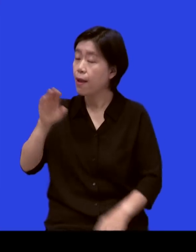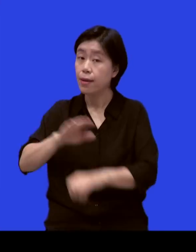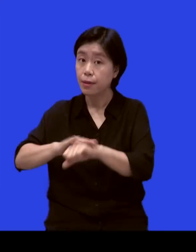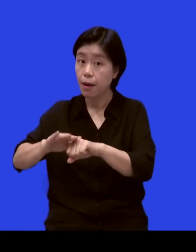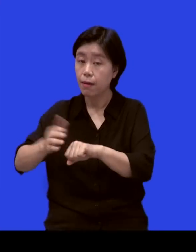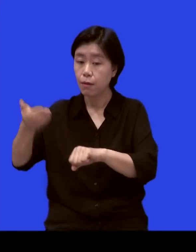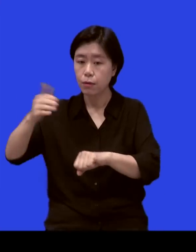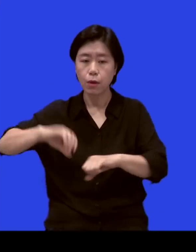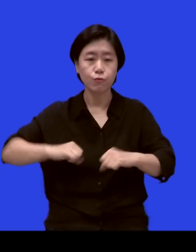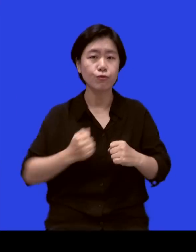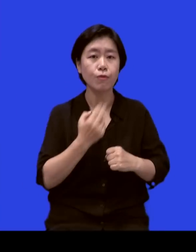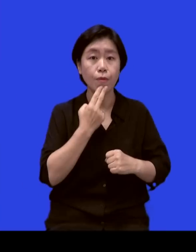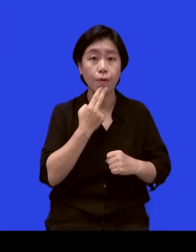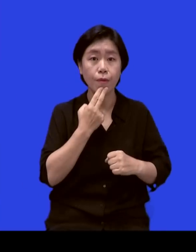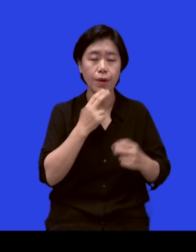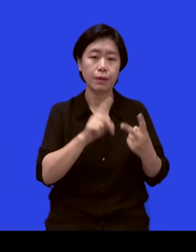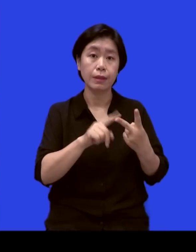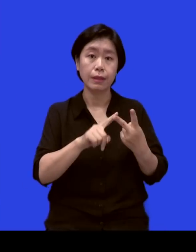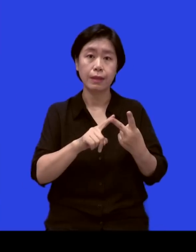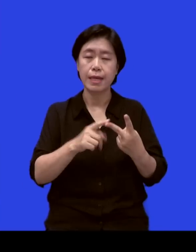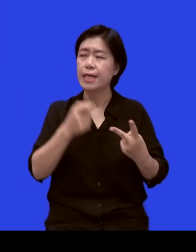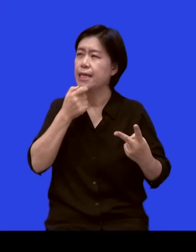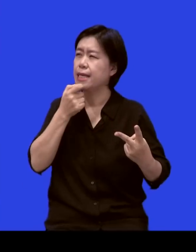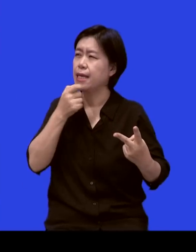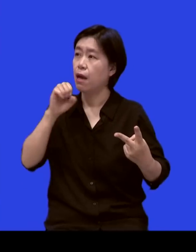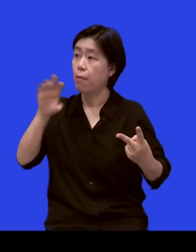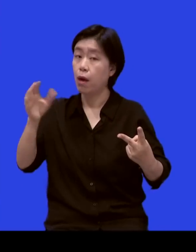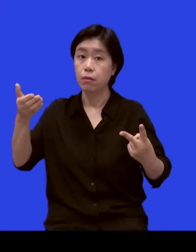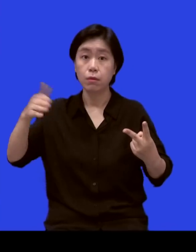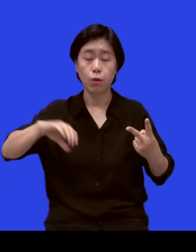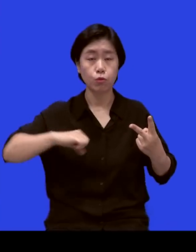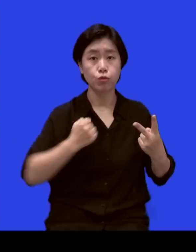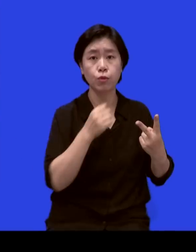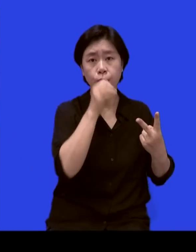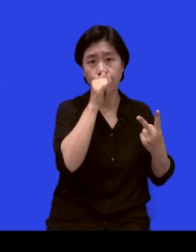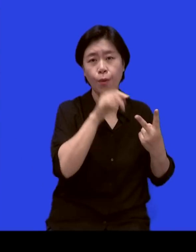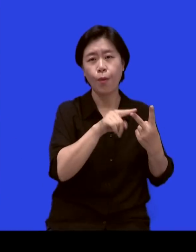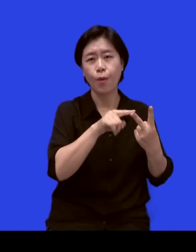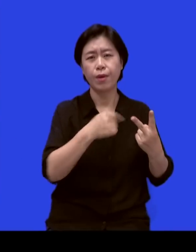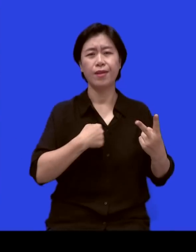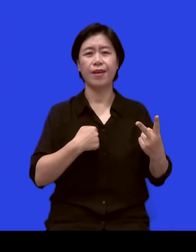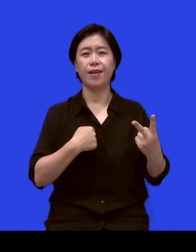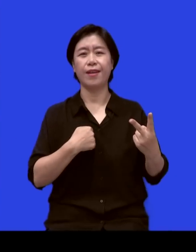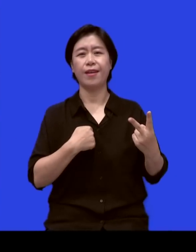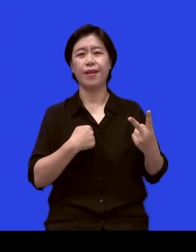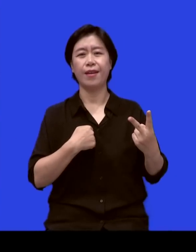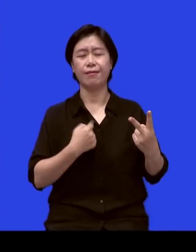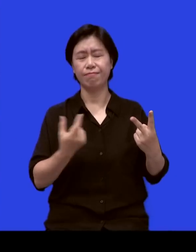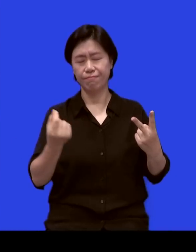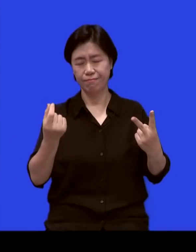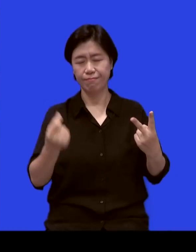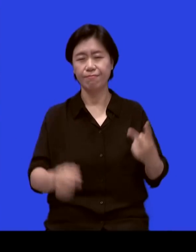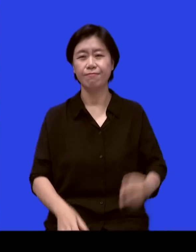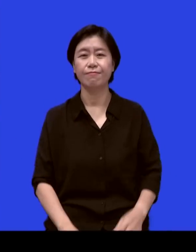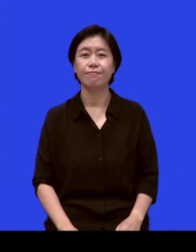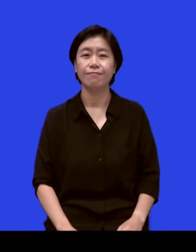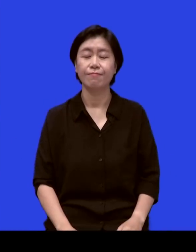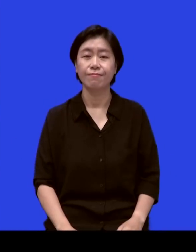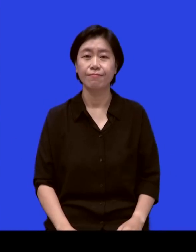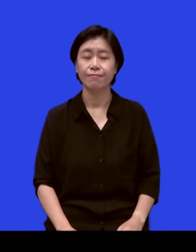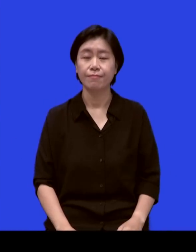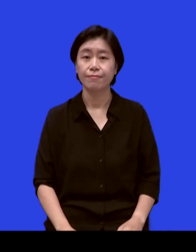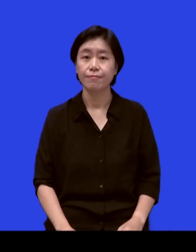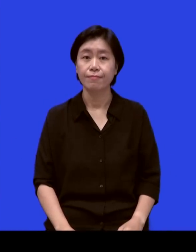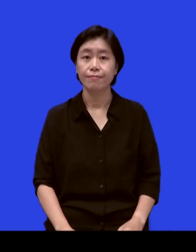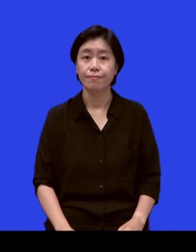딱 그쪽이에요. 저도 그래요. 네, 너무 싫고. 네, 그러니까 이런 얘기가 거의 다 그래요. 예. 네. 맞아요. 그러니까 이런